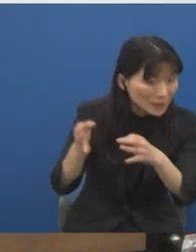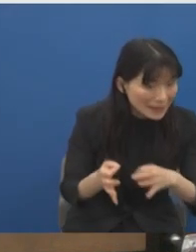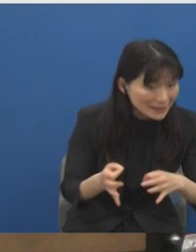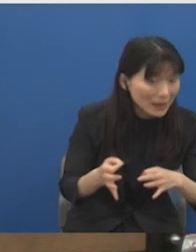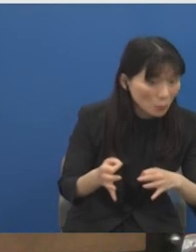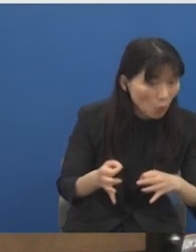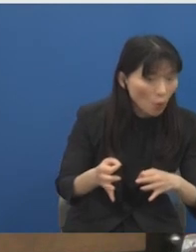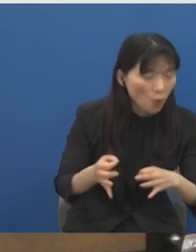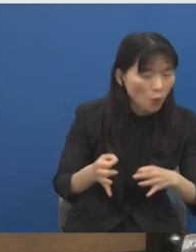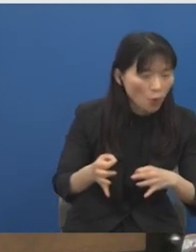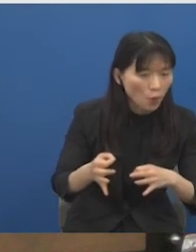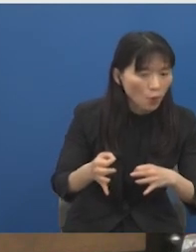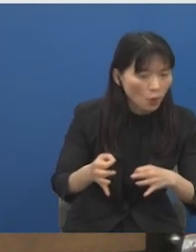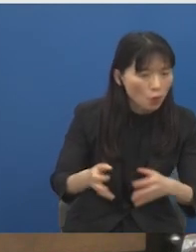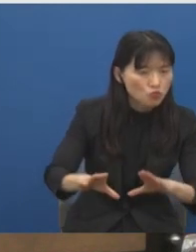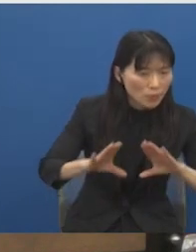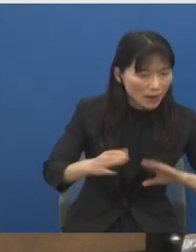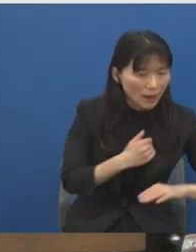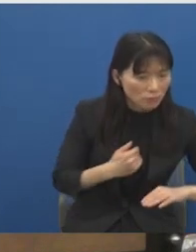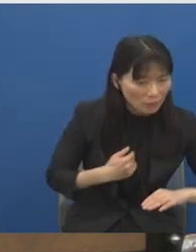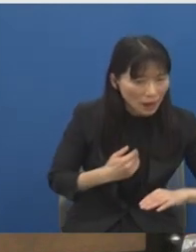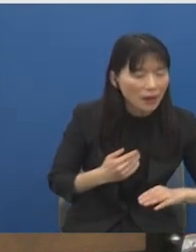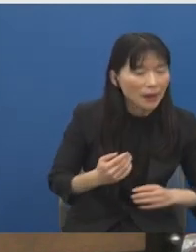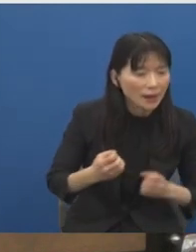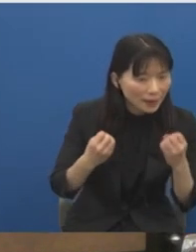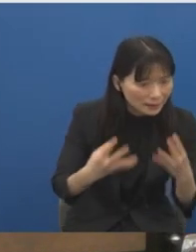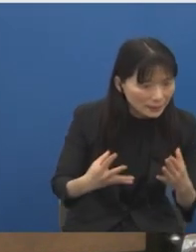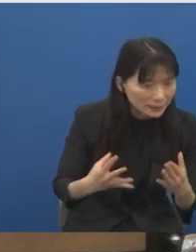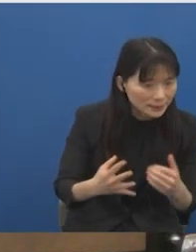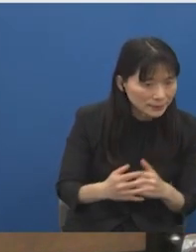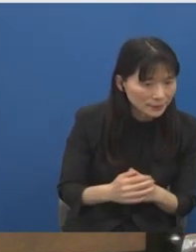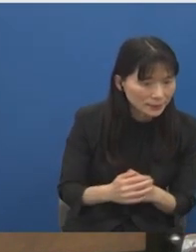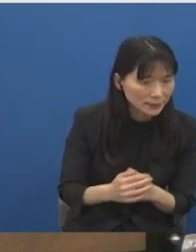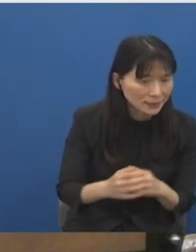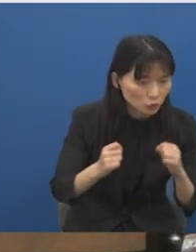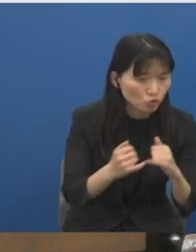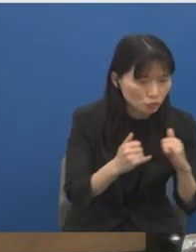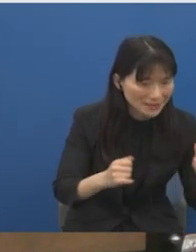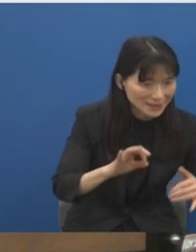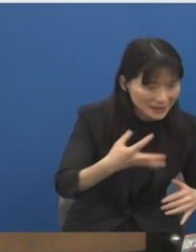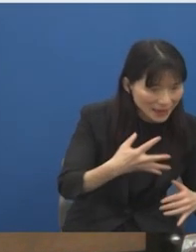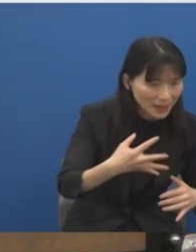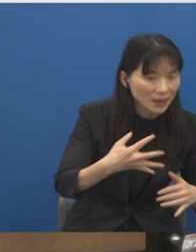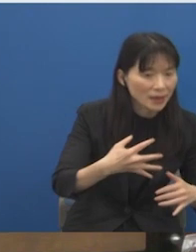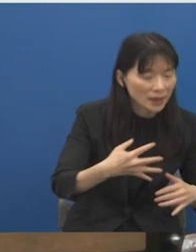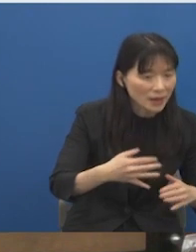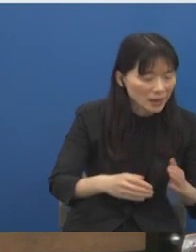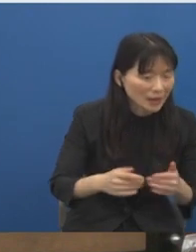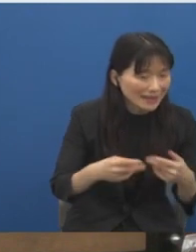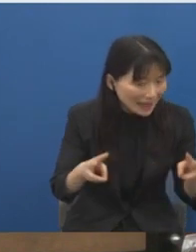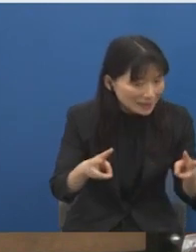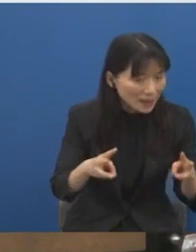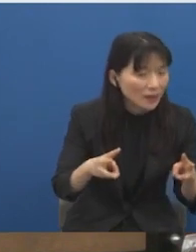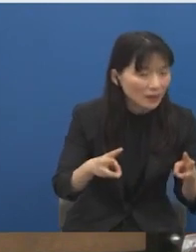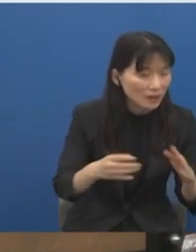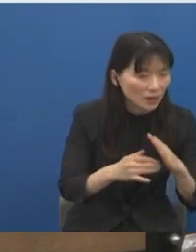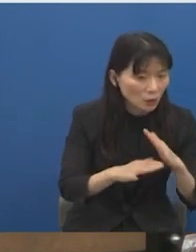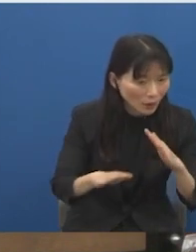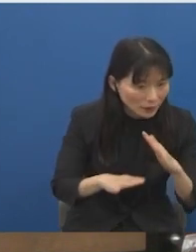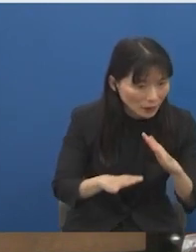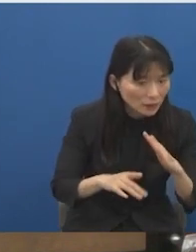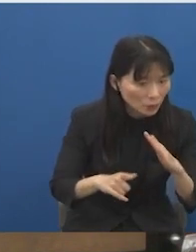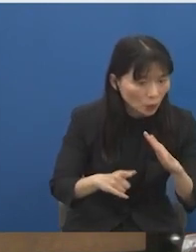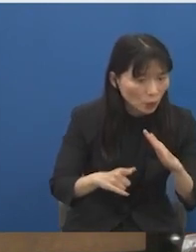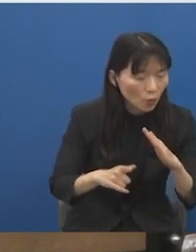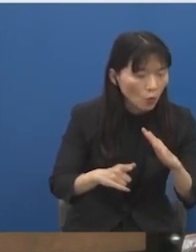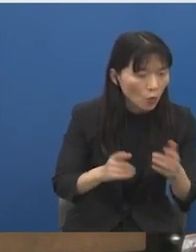を十分に受けられない方、新たに住民税、非課税世帯等になる世帯